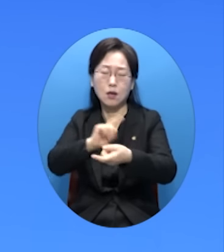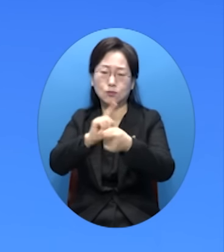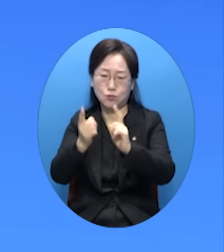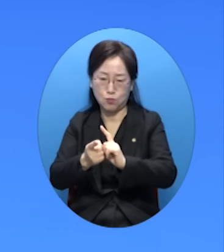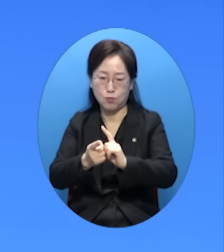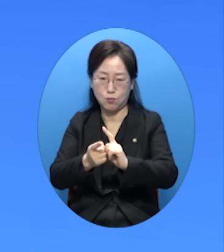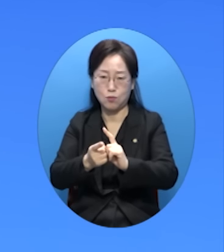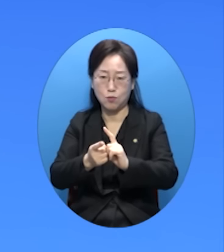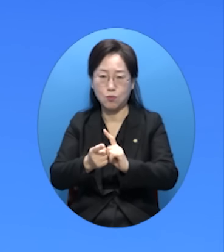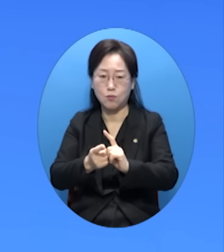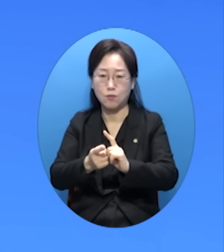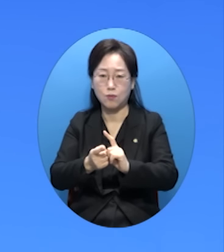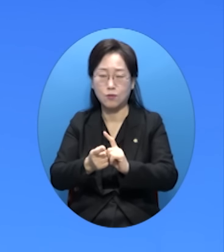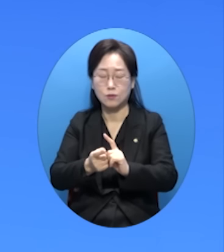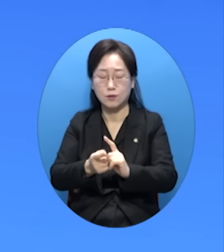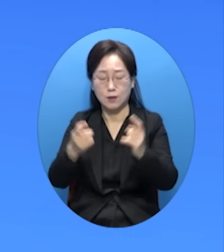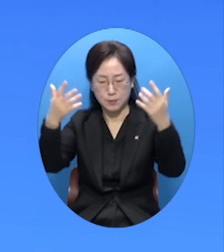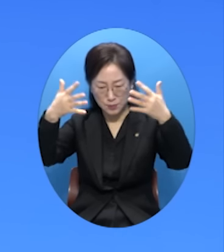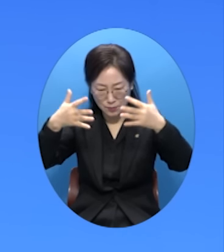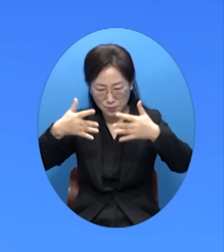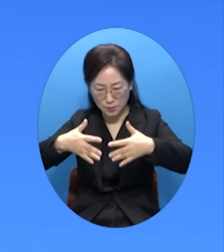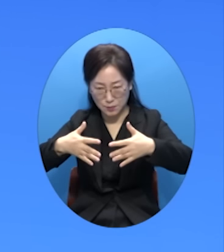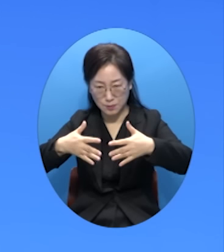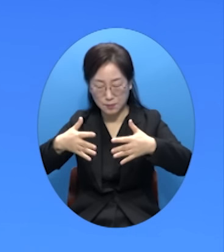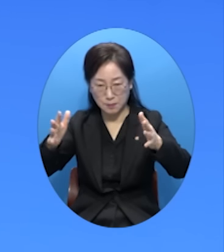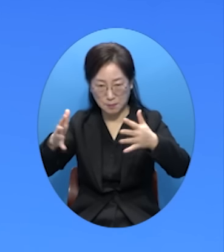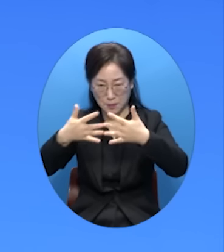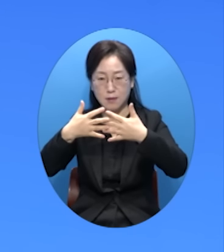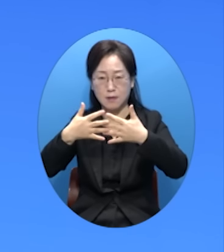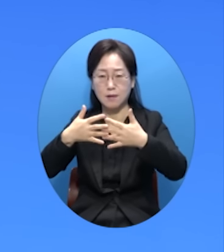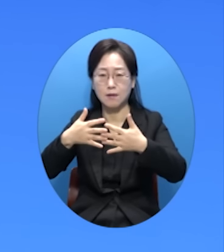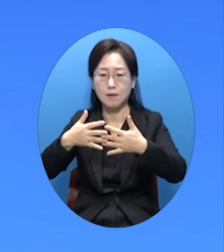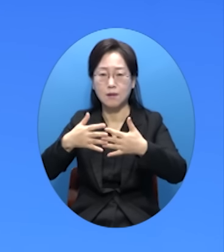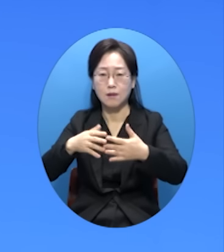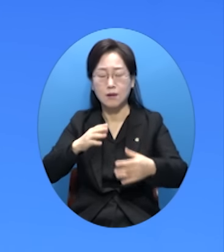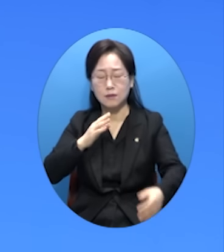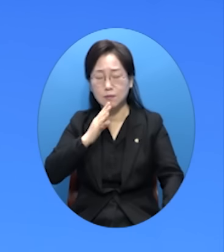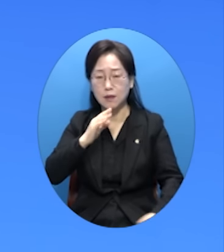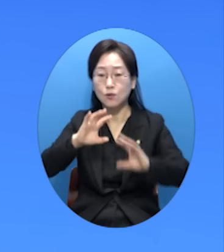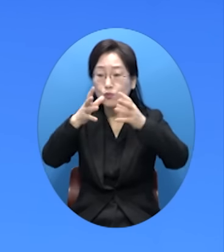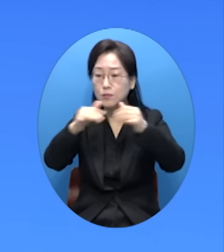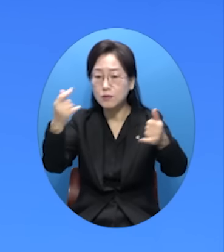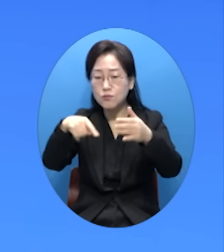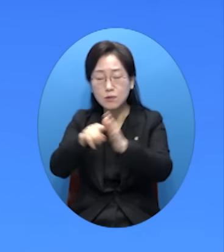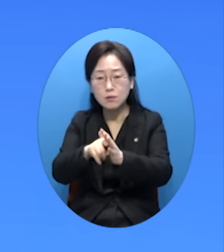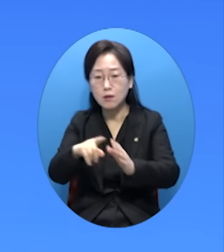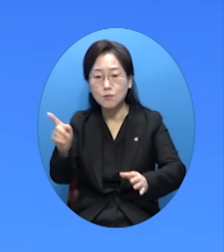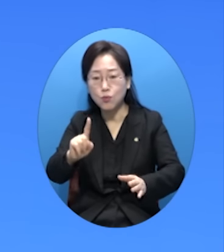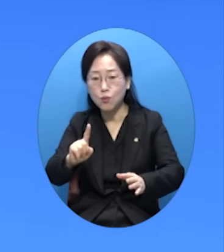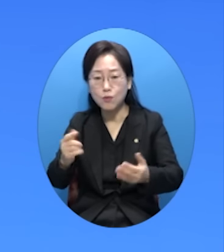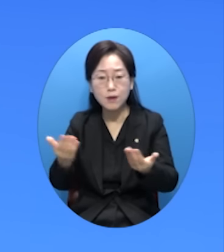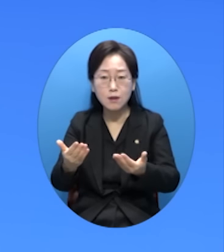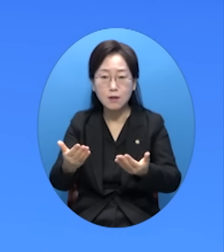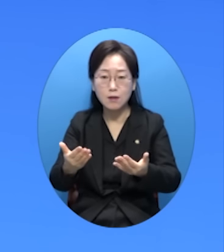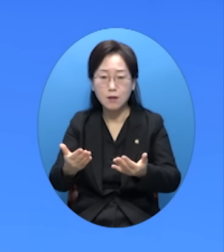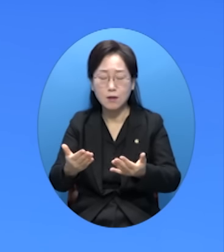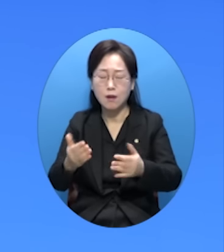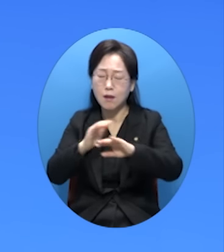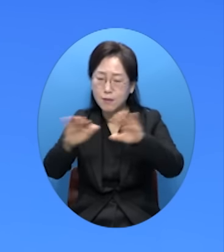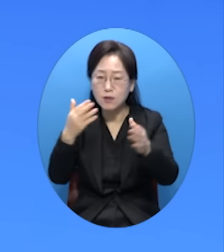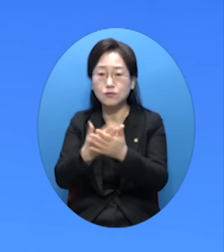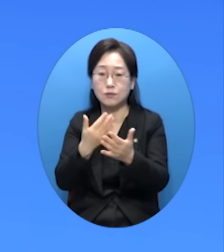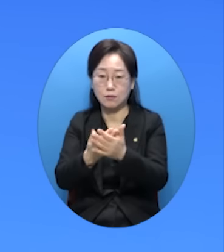물러가서 잘 모든 걸 타협해서 정말로 국민들을 위하는 길이 무엇인가, 그 해결점을 살 수 있게